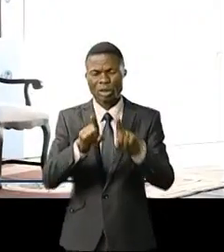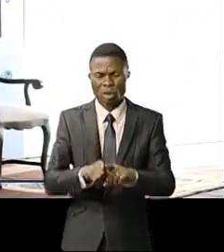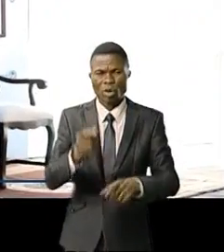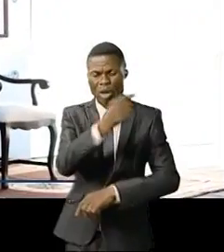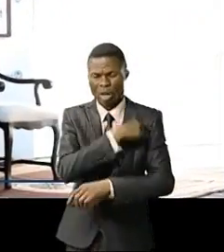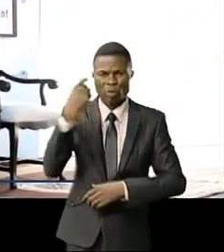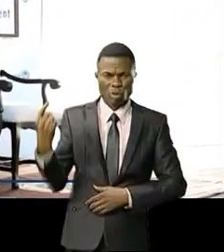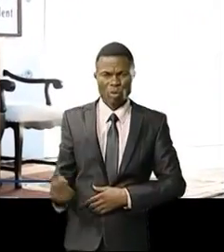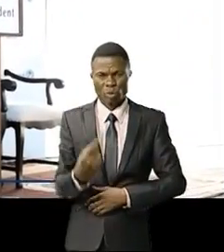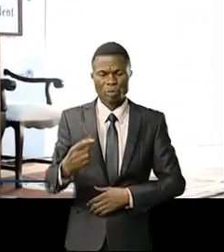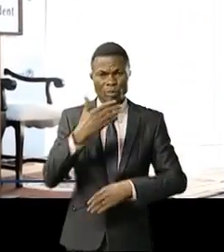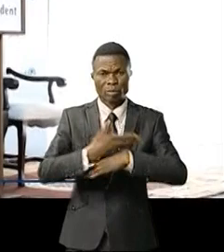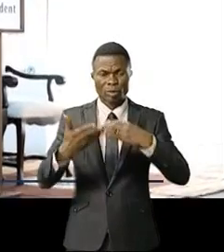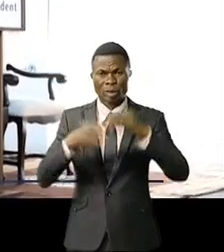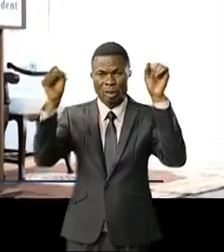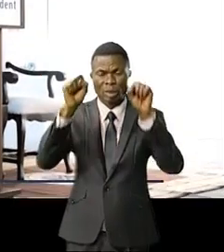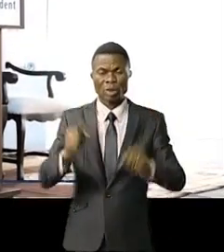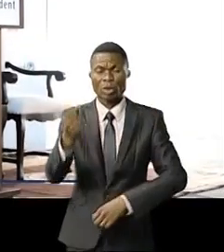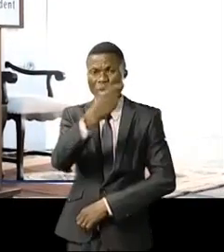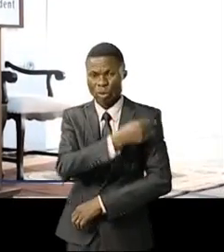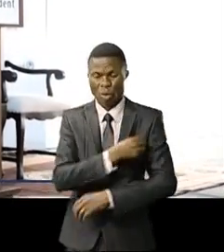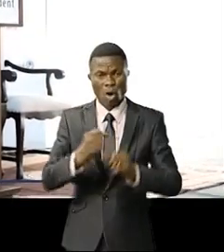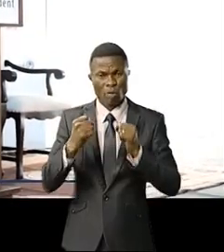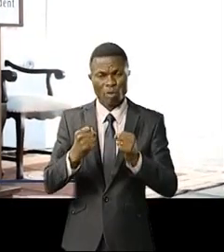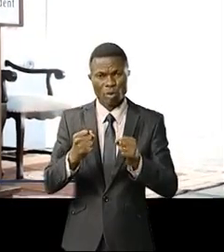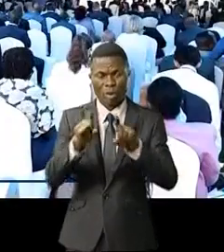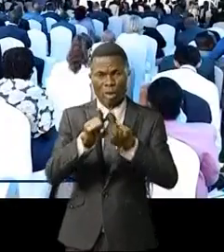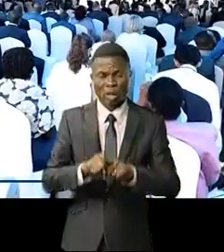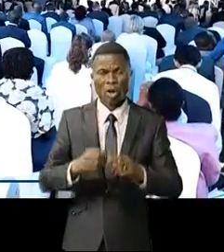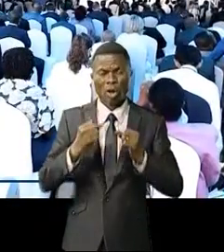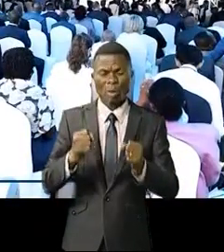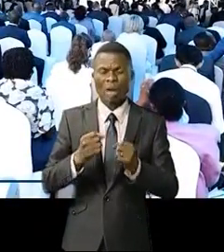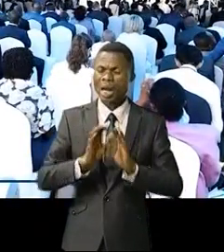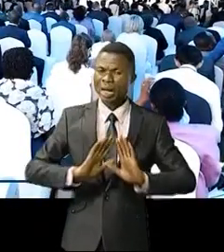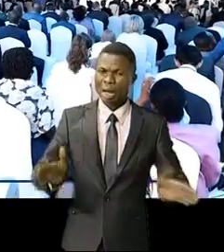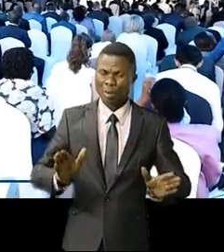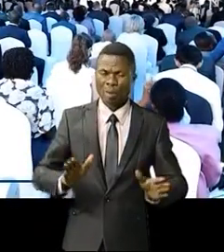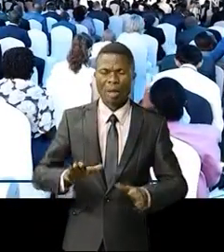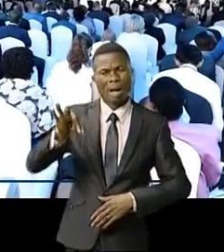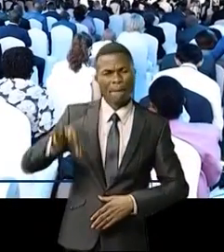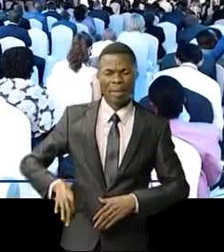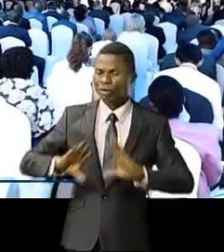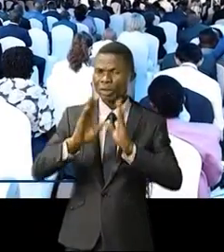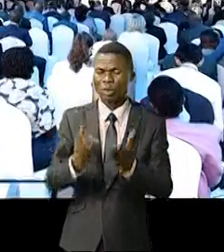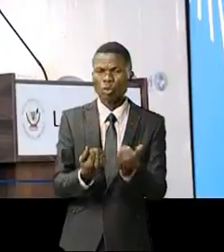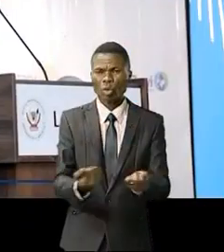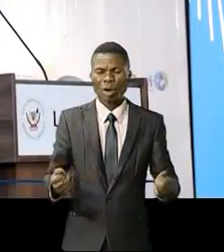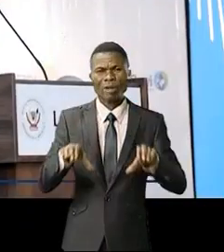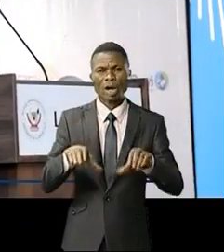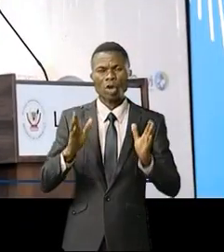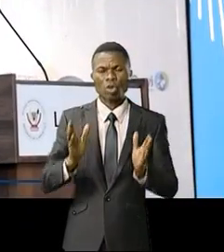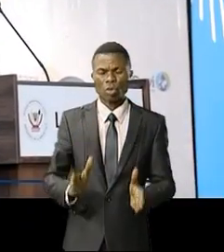systématique. Rebâtir un système de vaccination solide, efficace et performant au bénéfice de tous les enfants congolais,